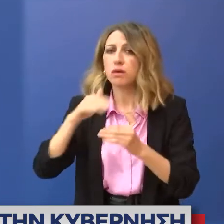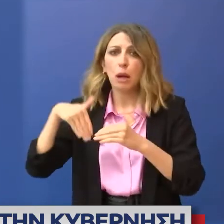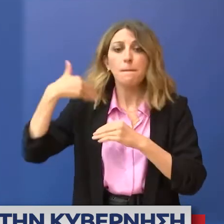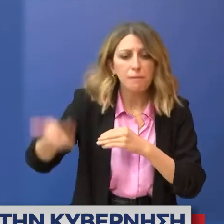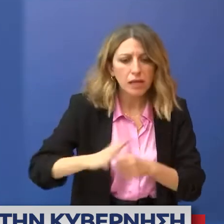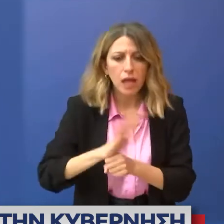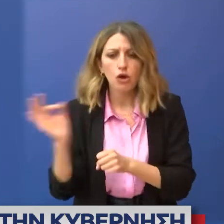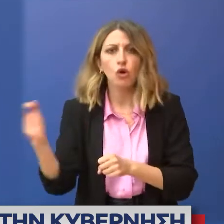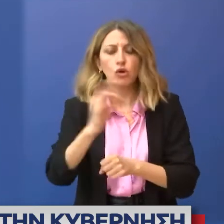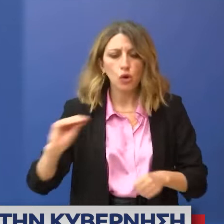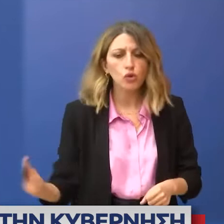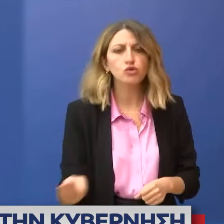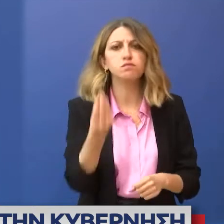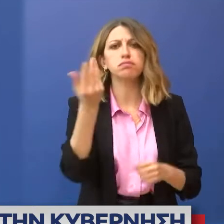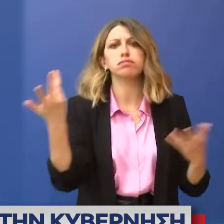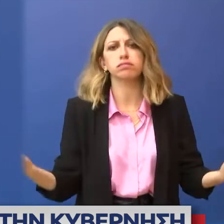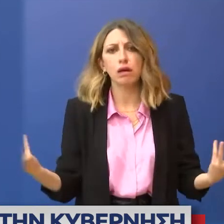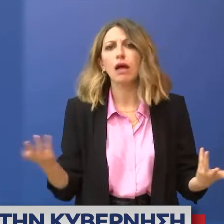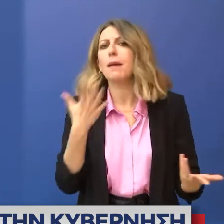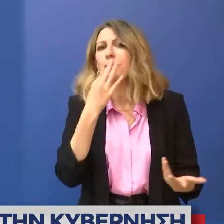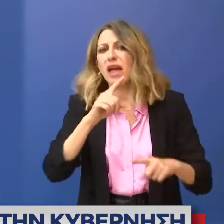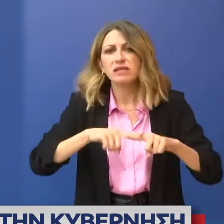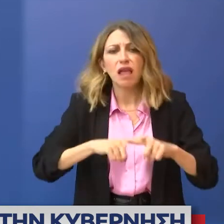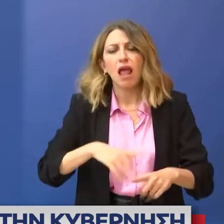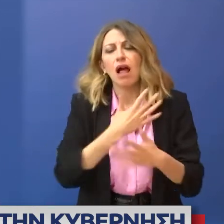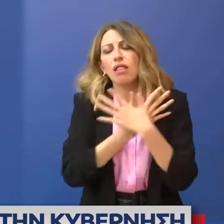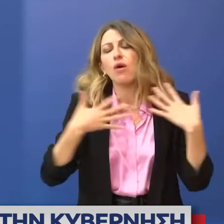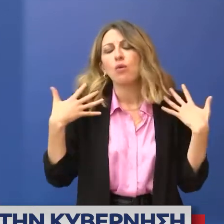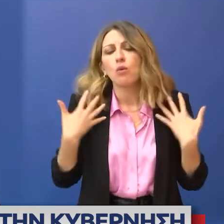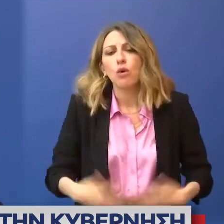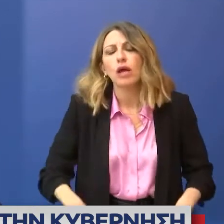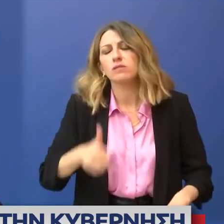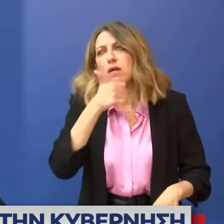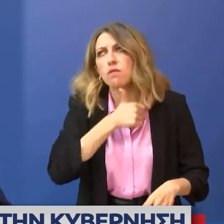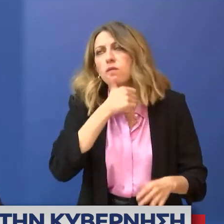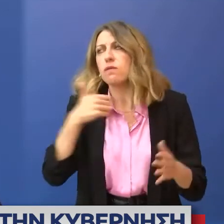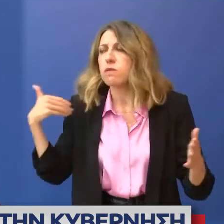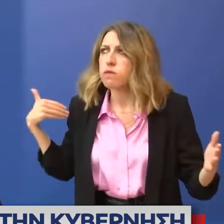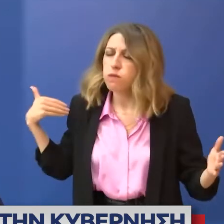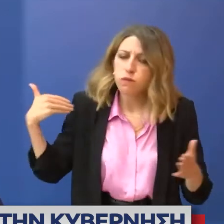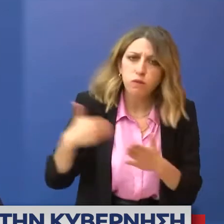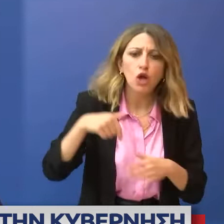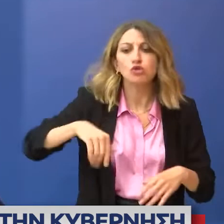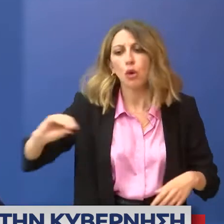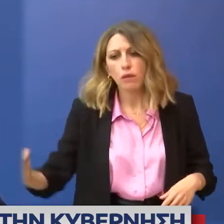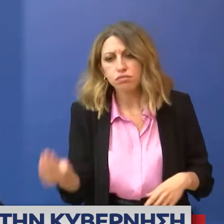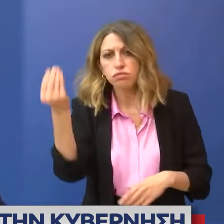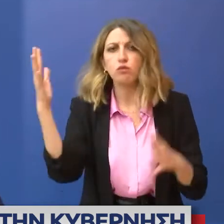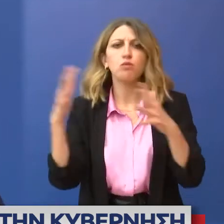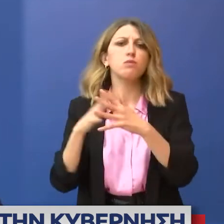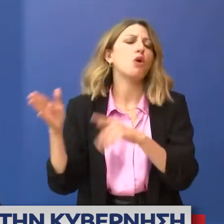να επεκτείνει το επίδομα για τα καύσιμα τους επόμενους μήνες ή να το διευρύνει και σε άλλες ομάδες, αφού υπεστήριξε ότι ήδη η Ελλάδα έχει δώσει μέχρι